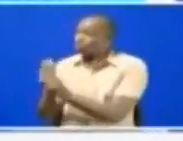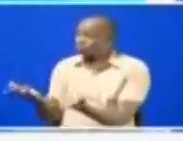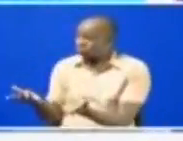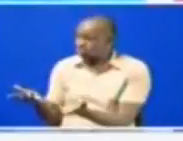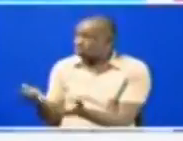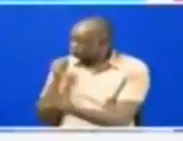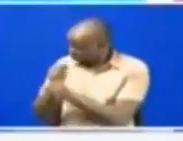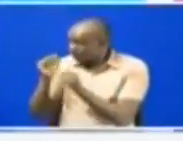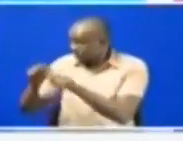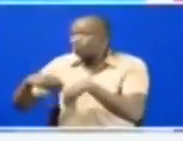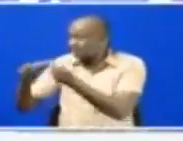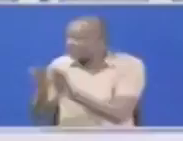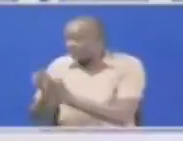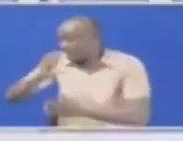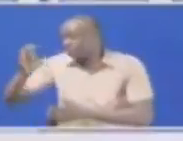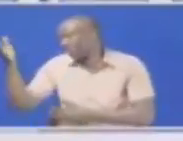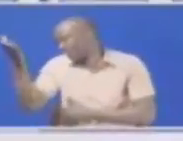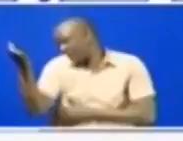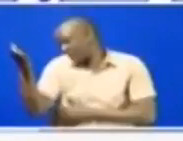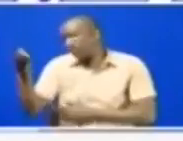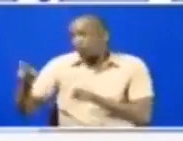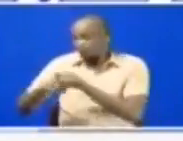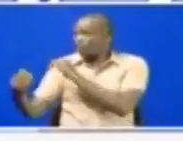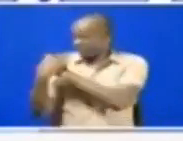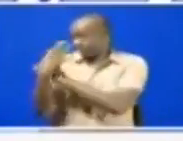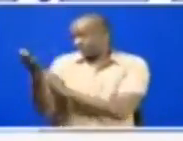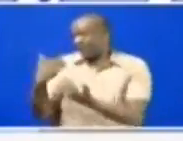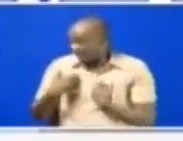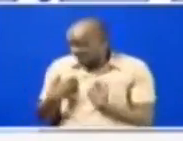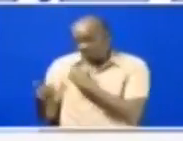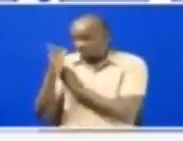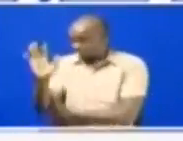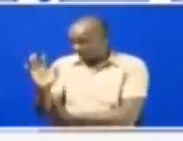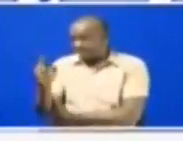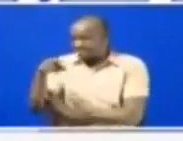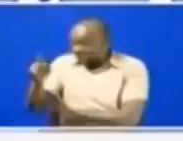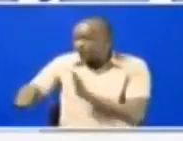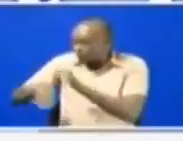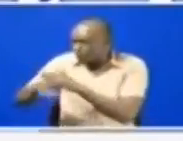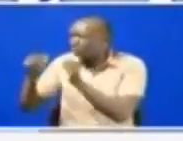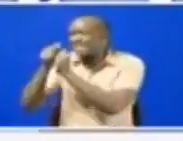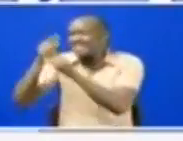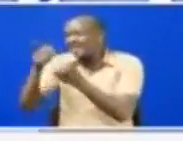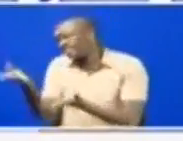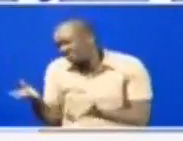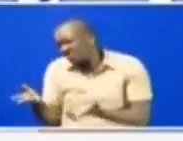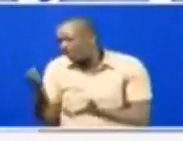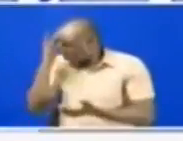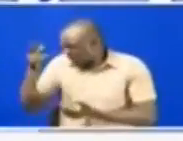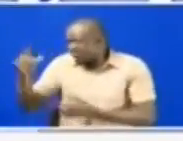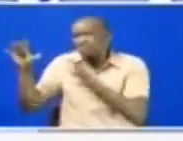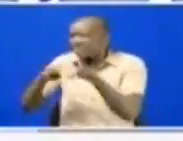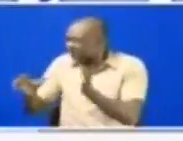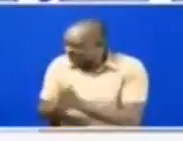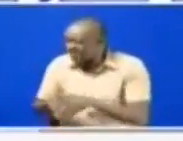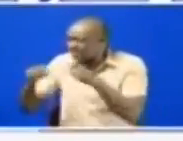Kuna ajira mingi unaweza pata kwa makaunti na kunaweza kuona ile influence, manake ya influence yake huyu amecheza mpira more than 10 years. Kwa nini anahangaika? Kwa